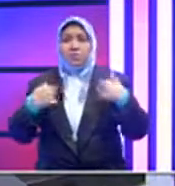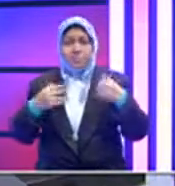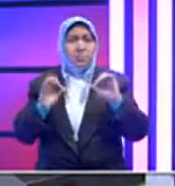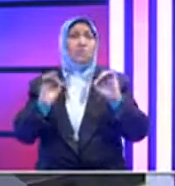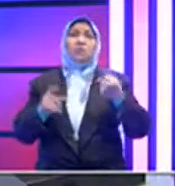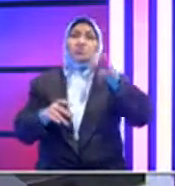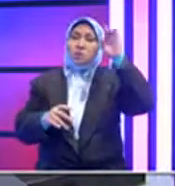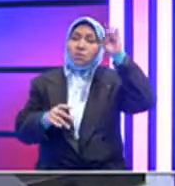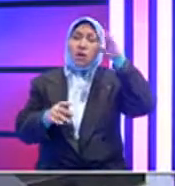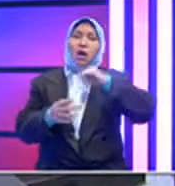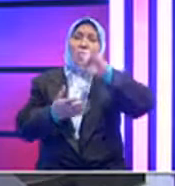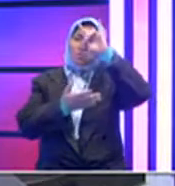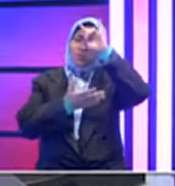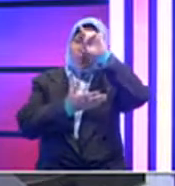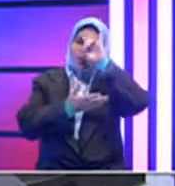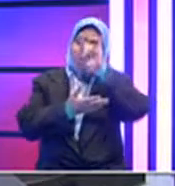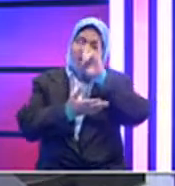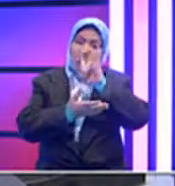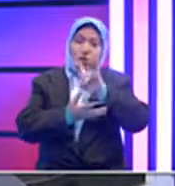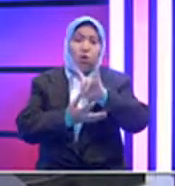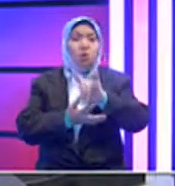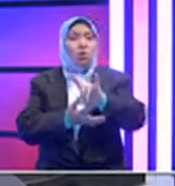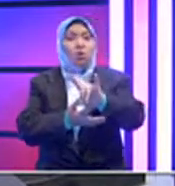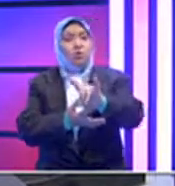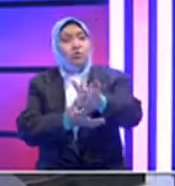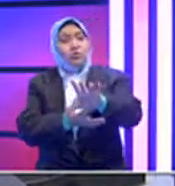tahu Billahi minas syaiton nirojim